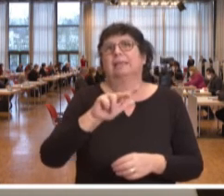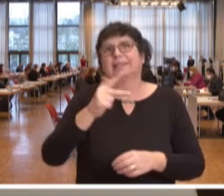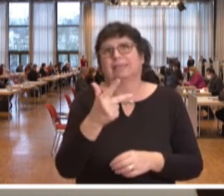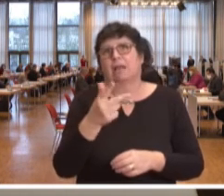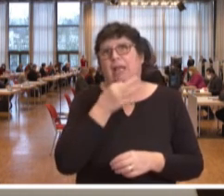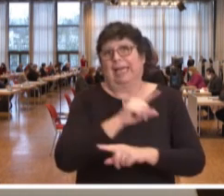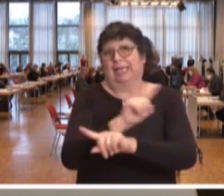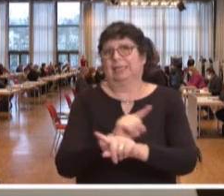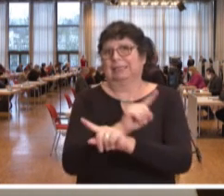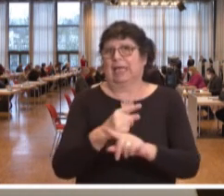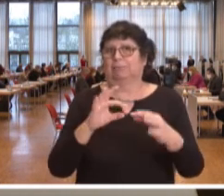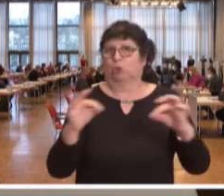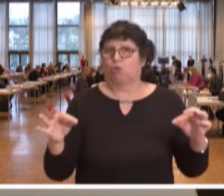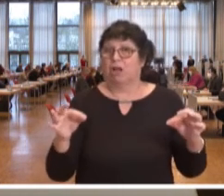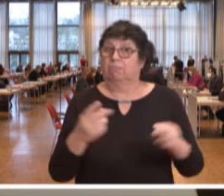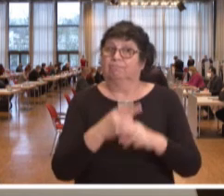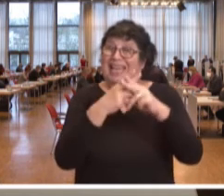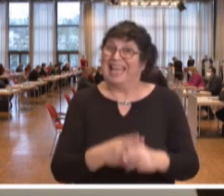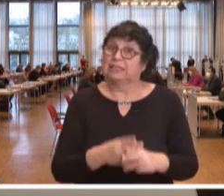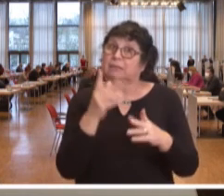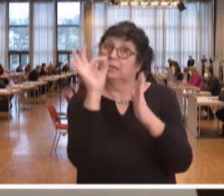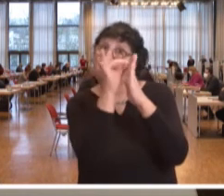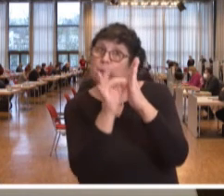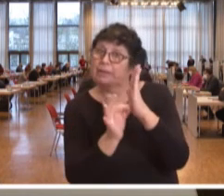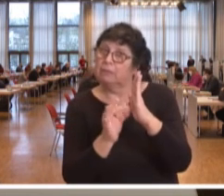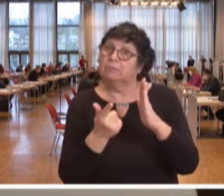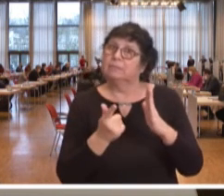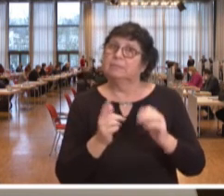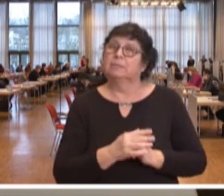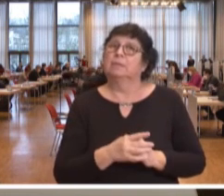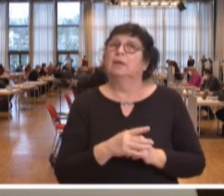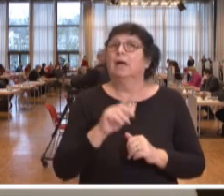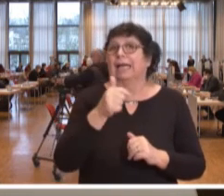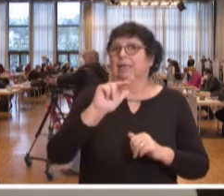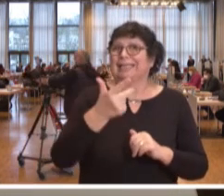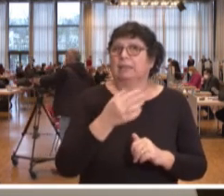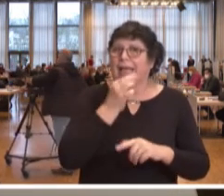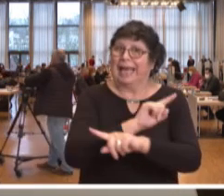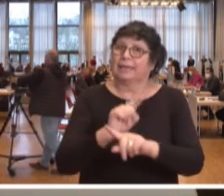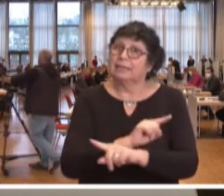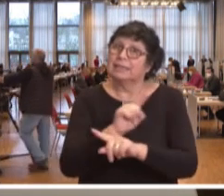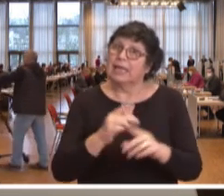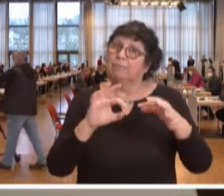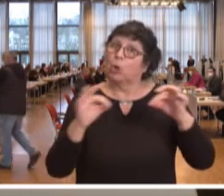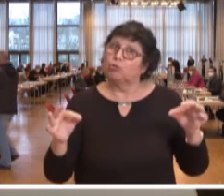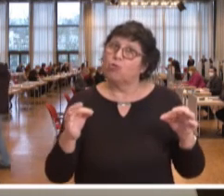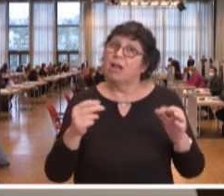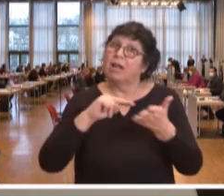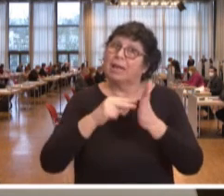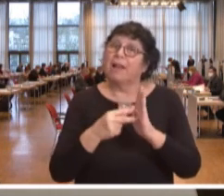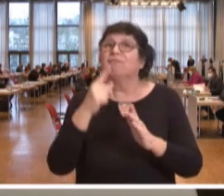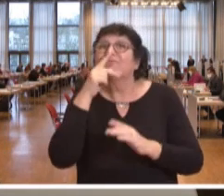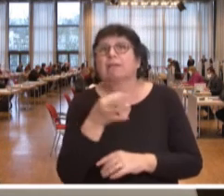Redezeitmodul beraten. Für die übrigen Tagesordnungspunkte wird jeweils ein Drittel Redezeitmodul angesetzt, soweit es zu